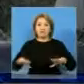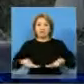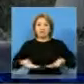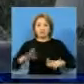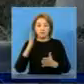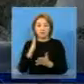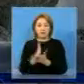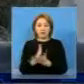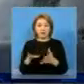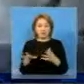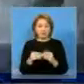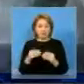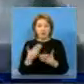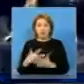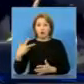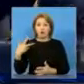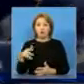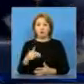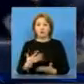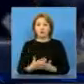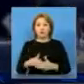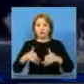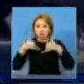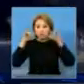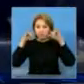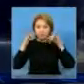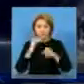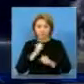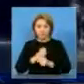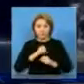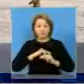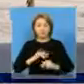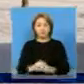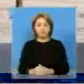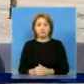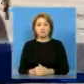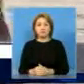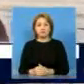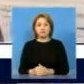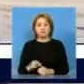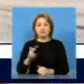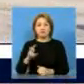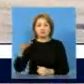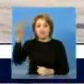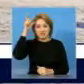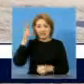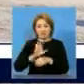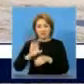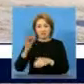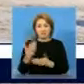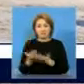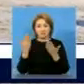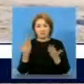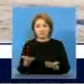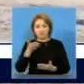бар. Сонымен бірге 3000 басқа арналған бордақылау алаңы жұмыс жасайды. Былтыр Иранға жібердік шетелден, экспортқа